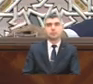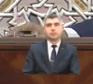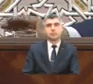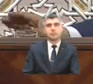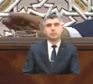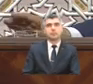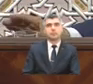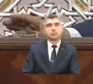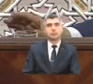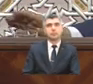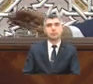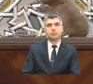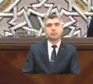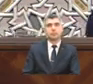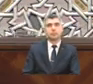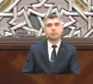لا انت دقيقه،